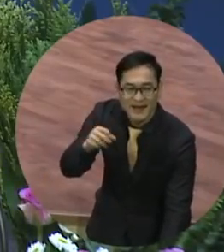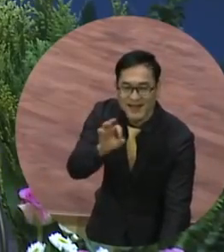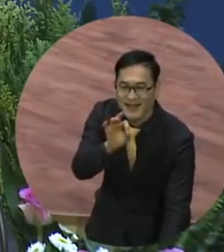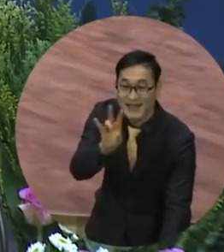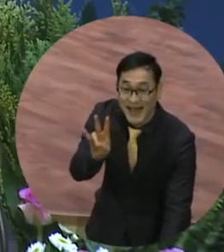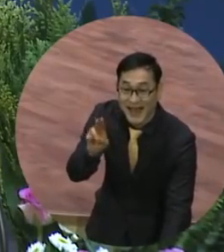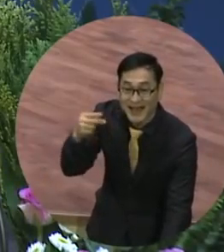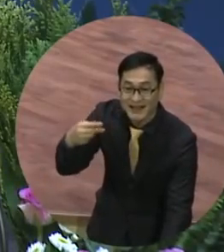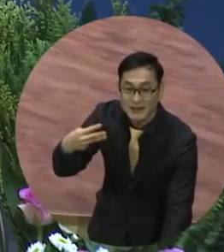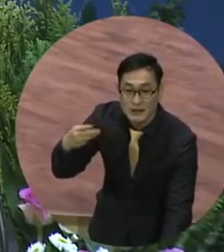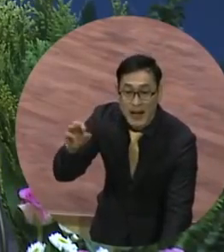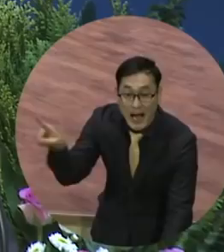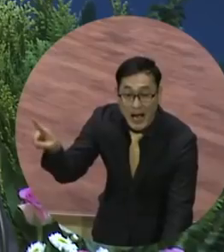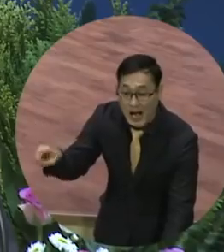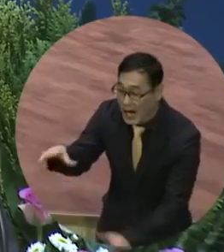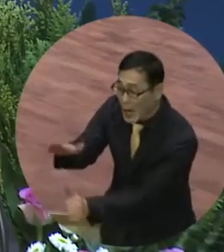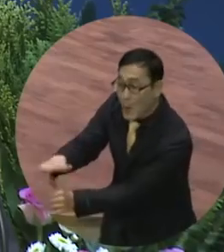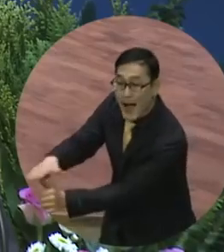어른들인데